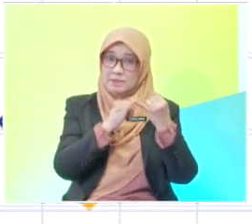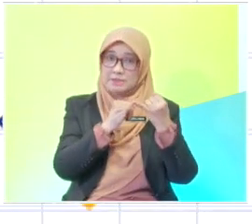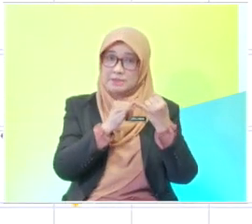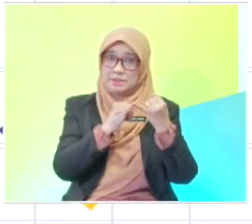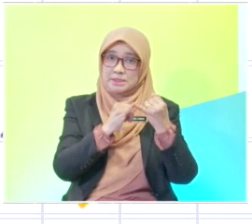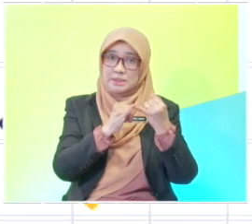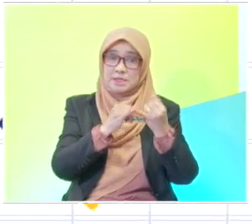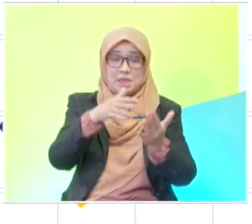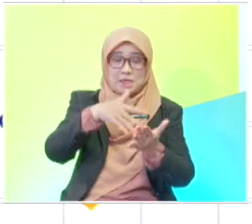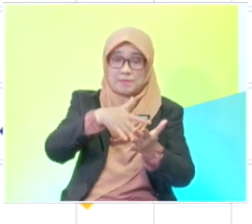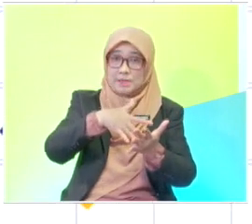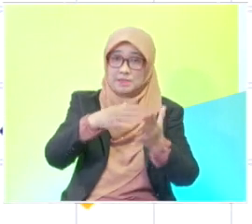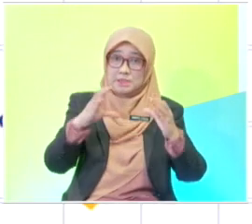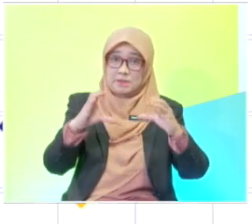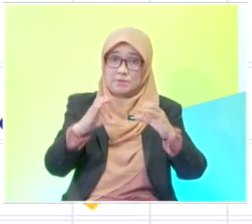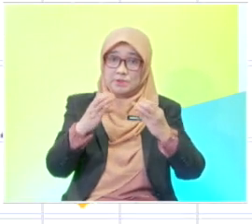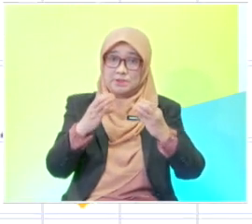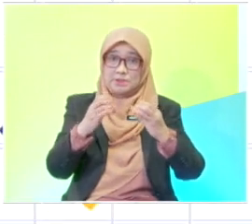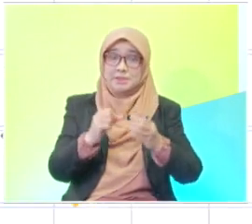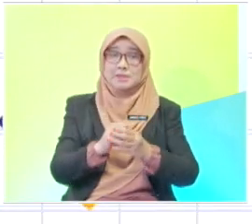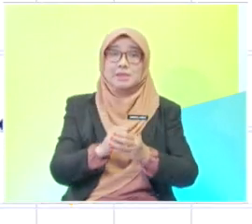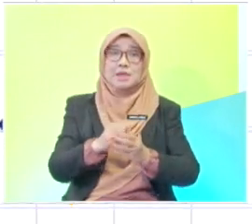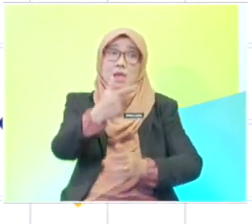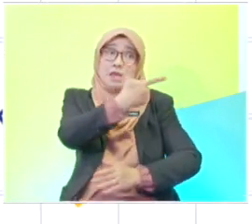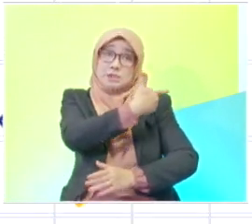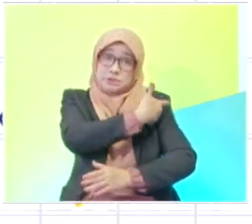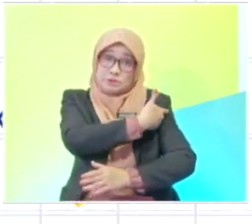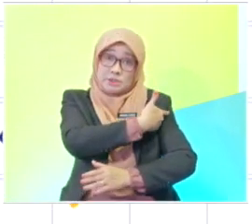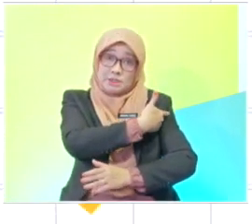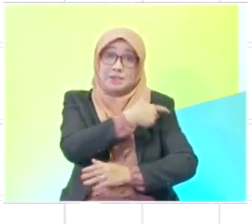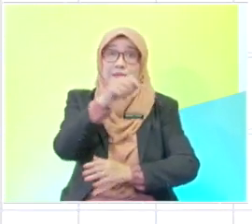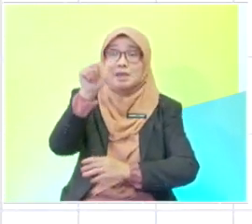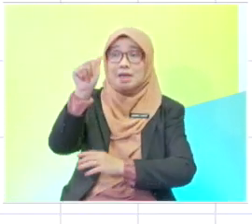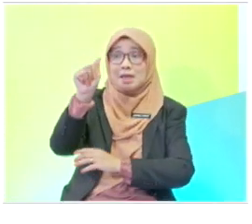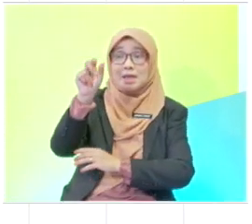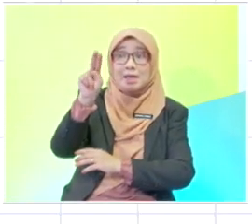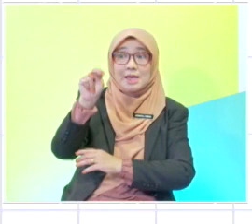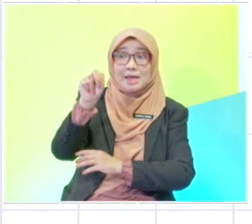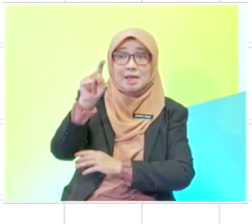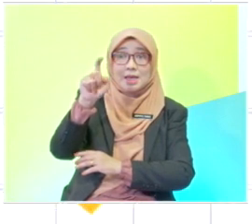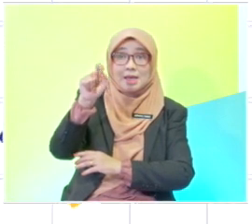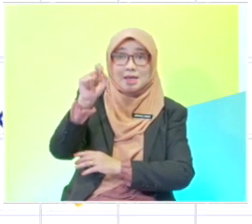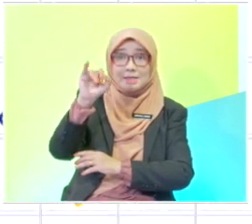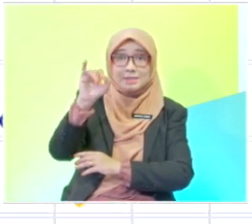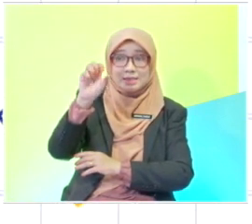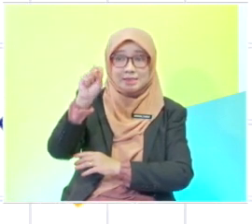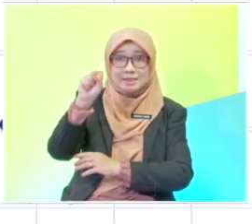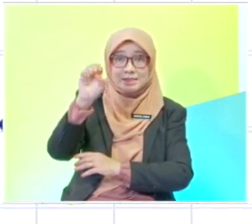pasif buatan. Suntikan juga. Perlu suntikan juga, iaitu kita perlu suntikan anti-serum. Dan